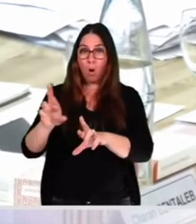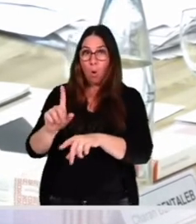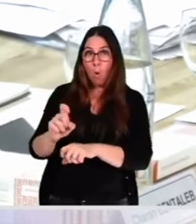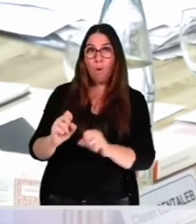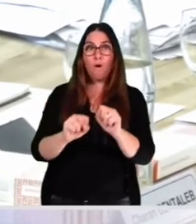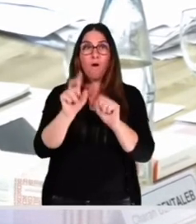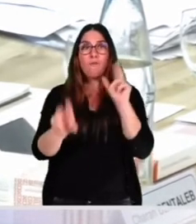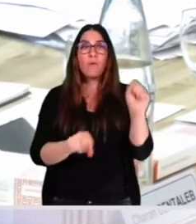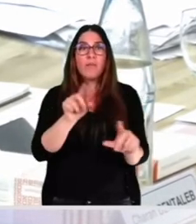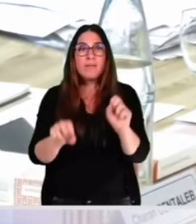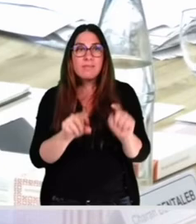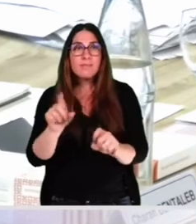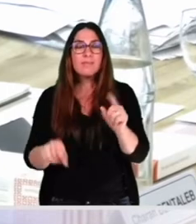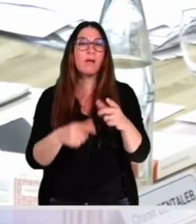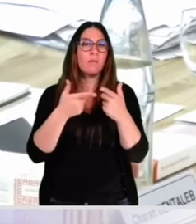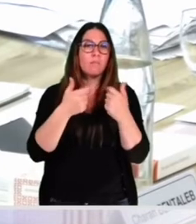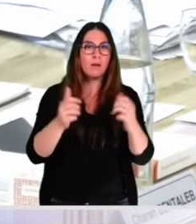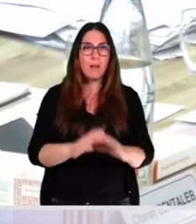bassin